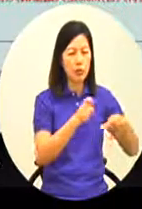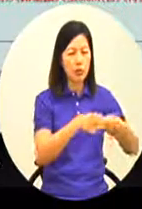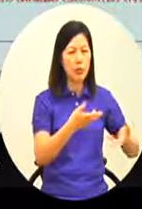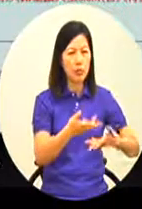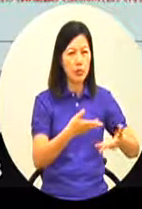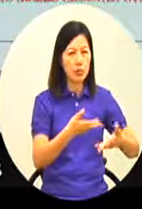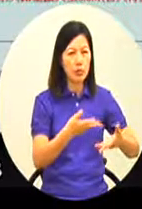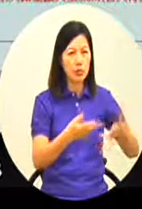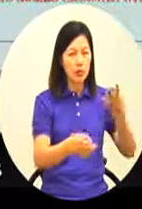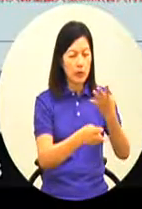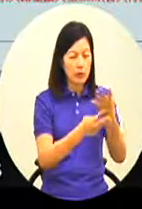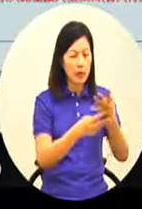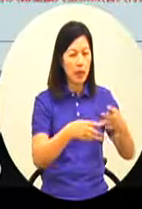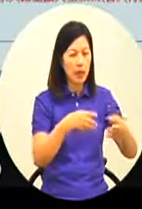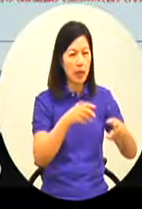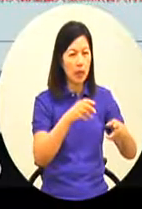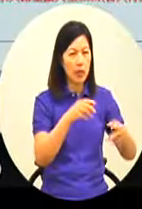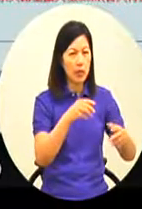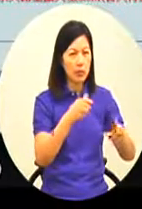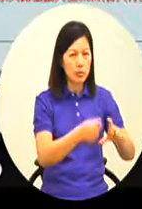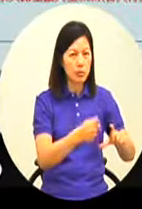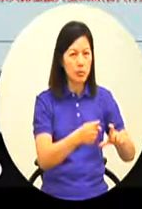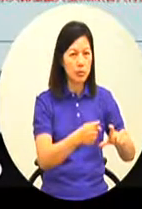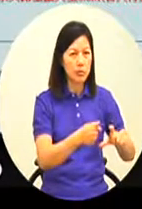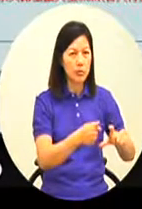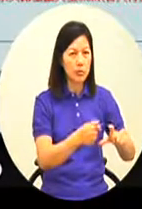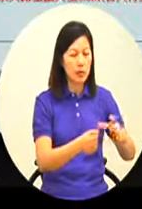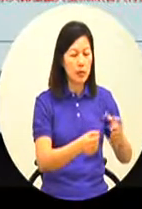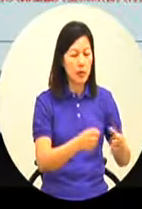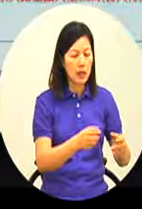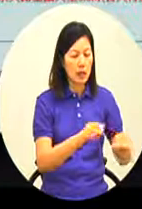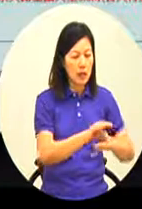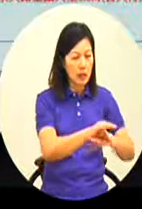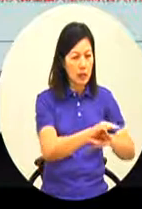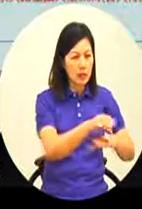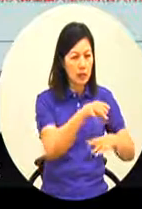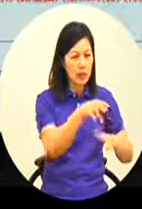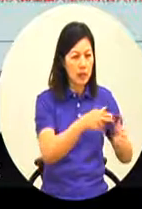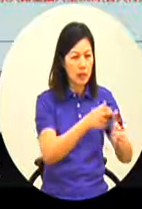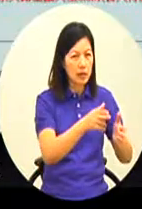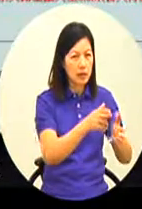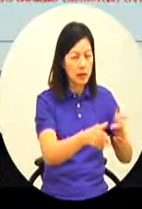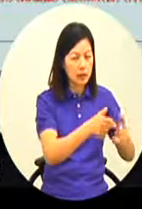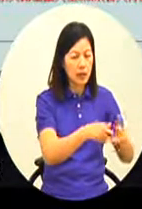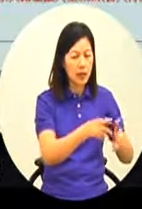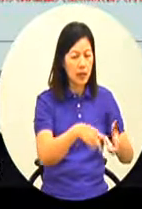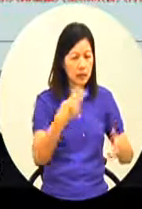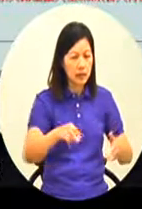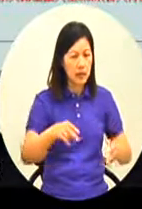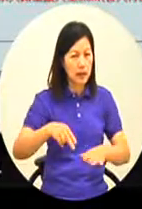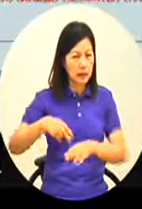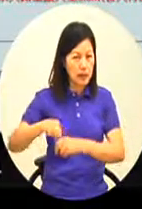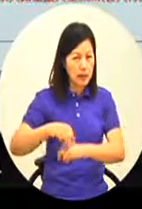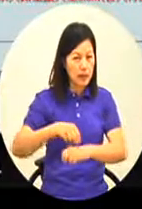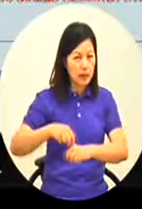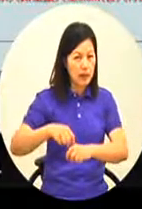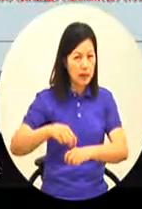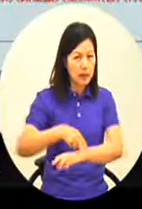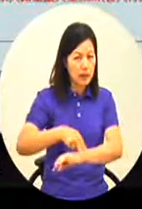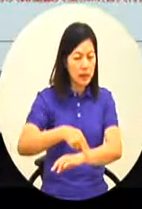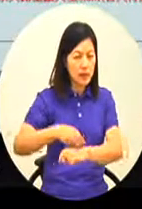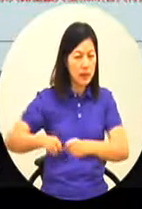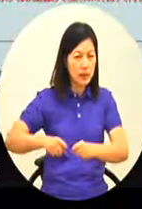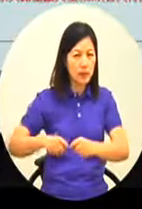厂，那请这个顾问公司重新做一套规划，那他重新做一套规划金额增